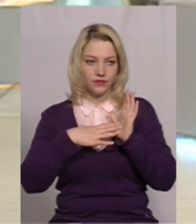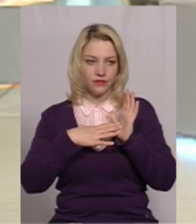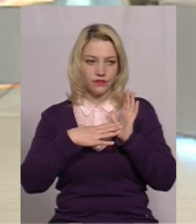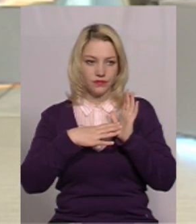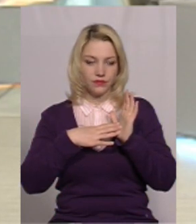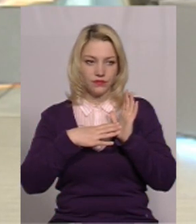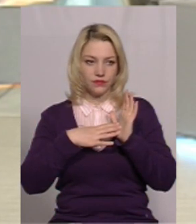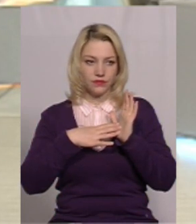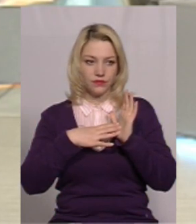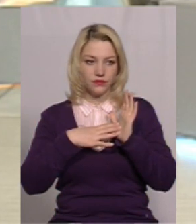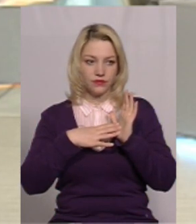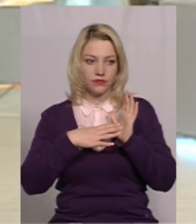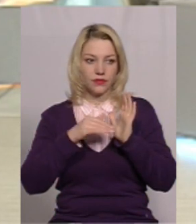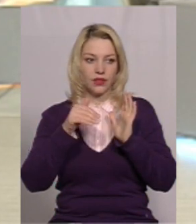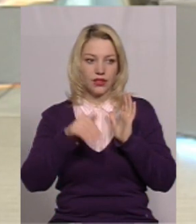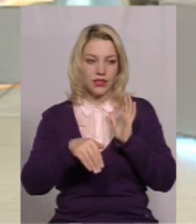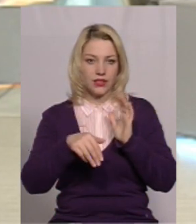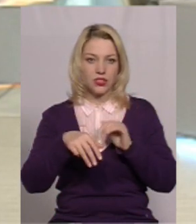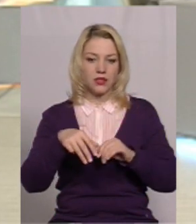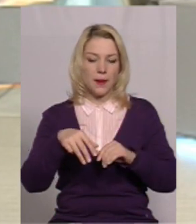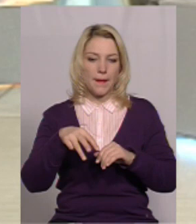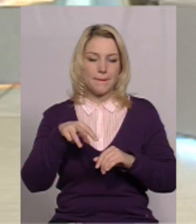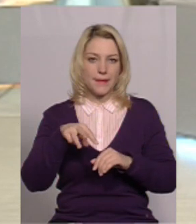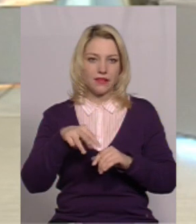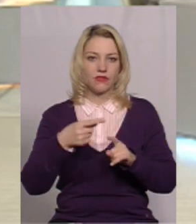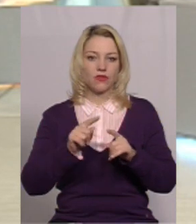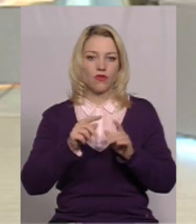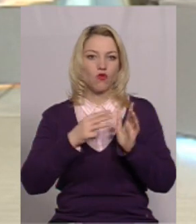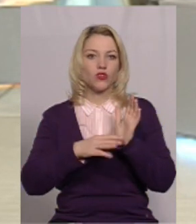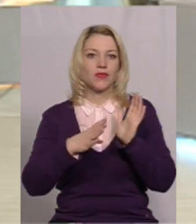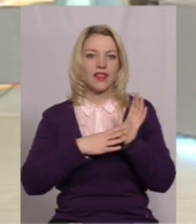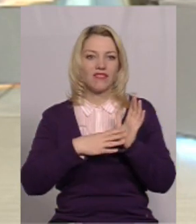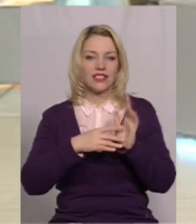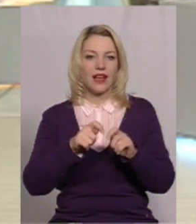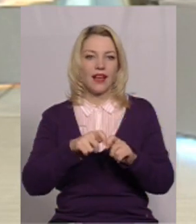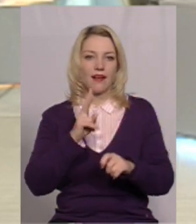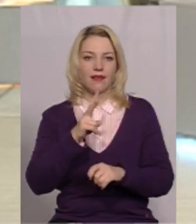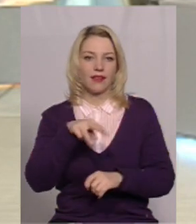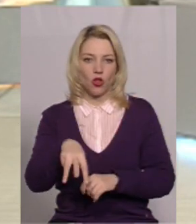89 злишком тисяч метрів, тобто 89 кілометрів.